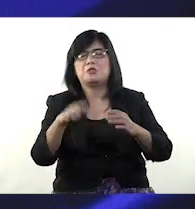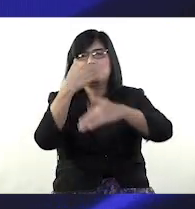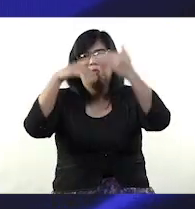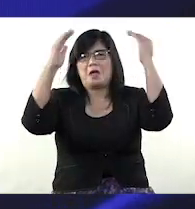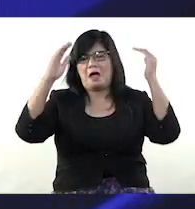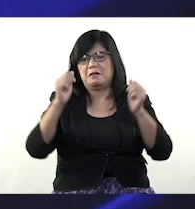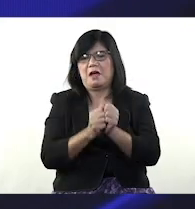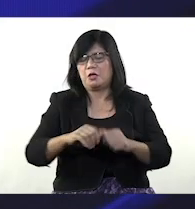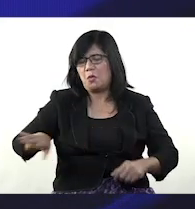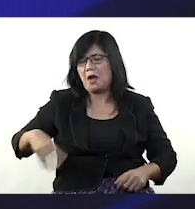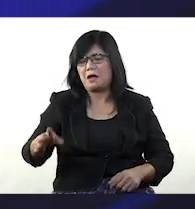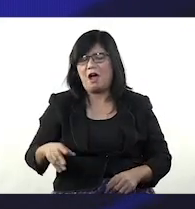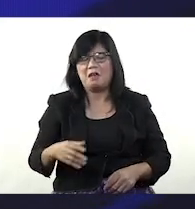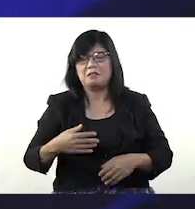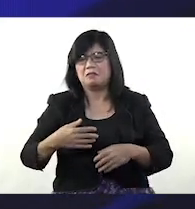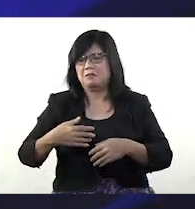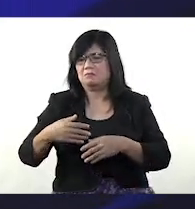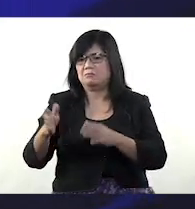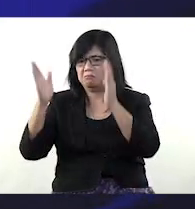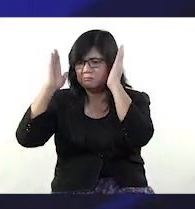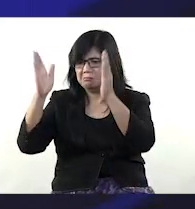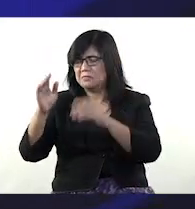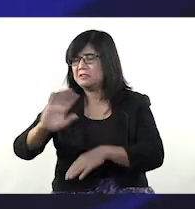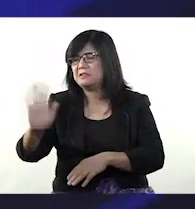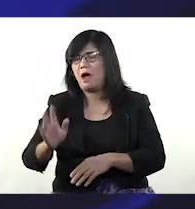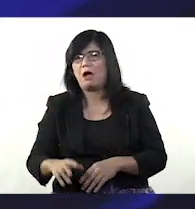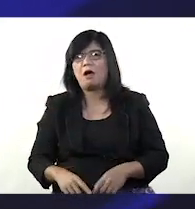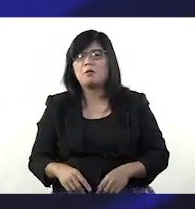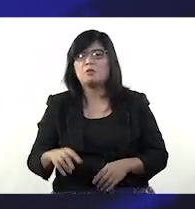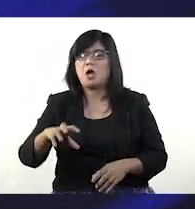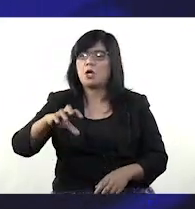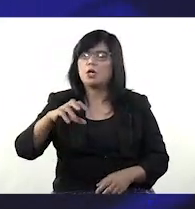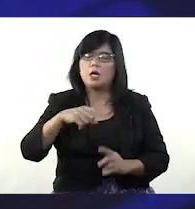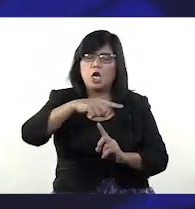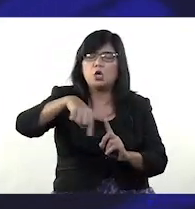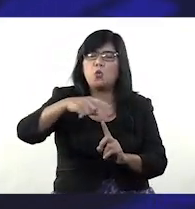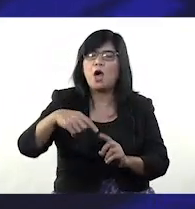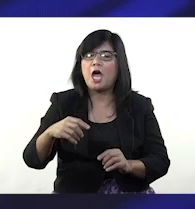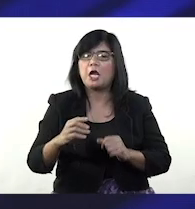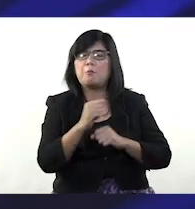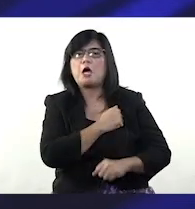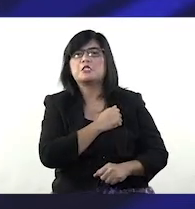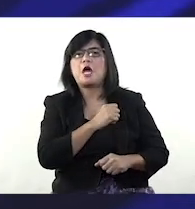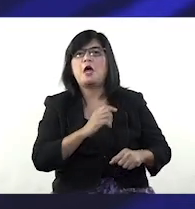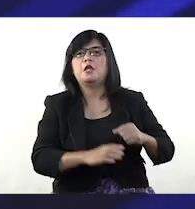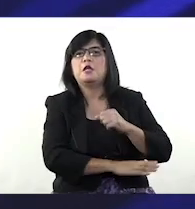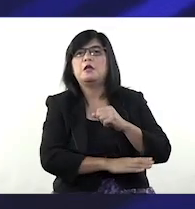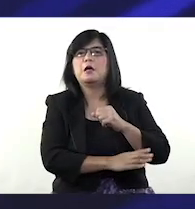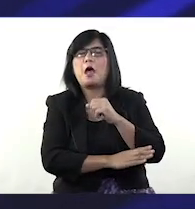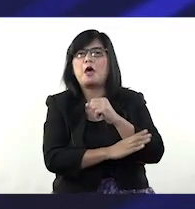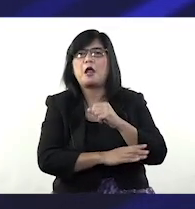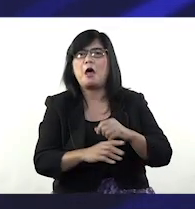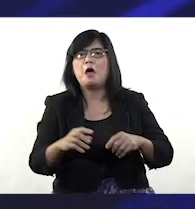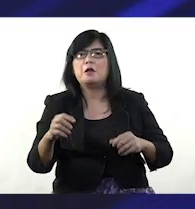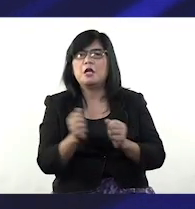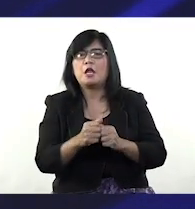peduli tahu kota saya dihancurkan gak perlu tahu kuasa setan berkuasa nggak peduli tahu boring pemirsa ya dikendalikan oleh seorang dukun